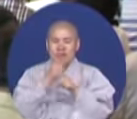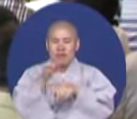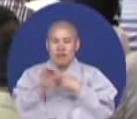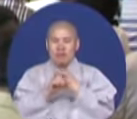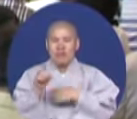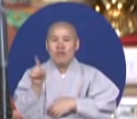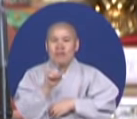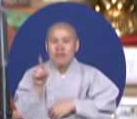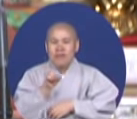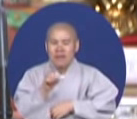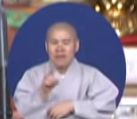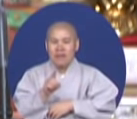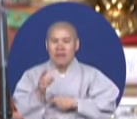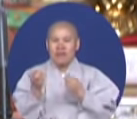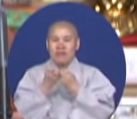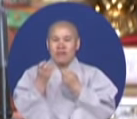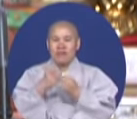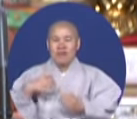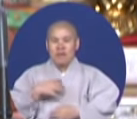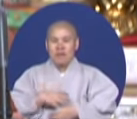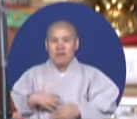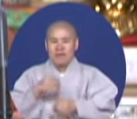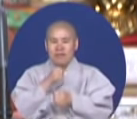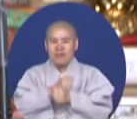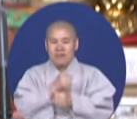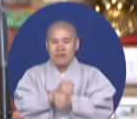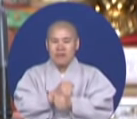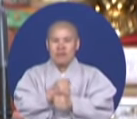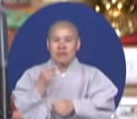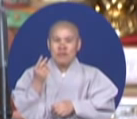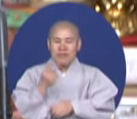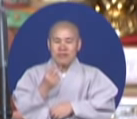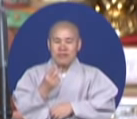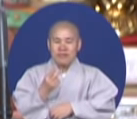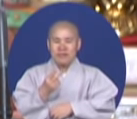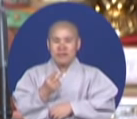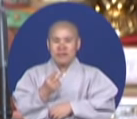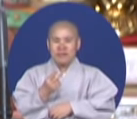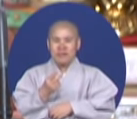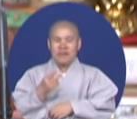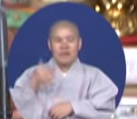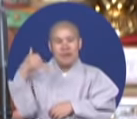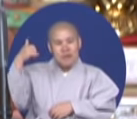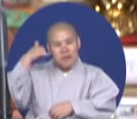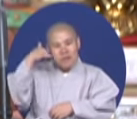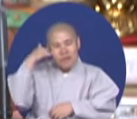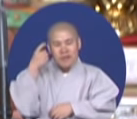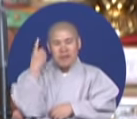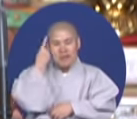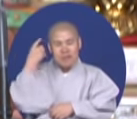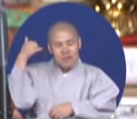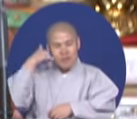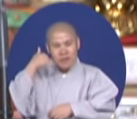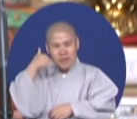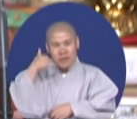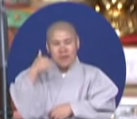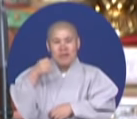바뀔까봐 걱정한다든지, 저것은 전화 못 받아서 뭐 안